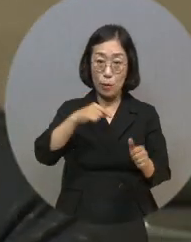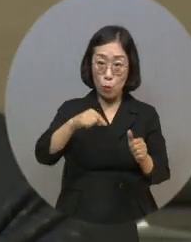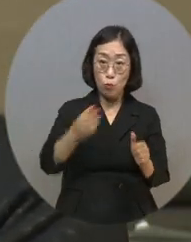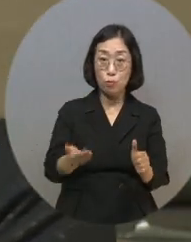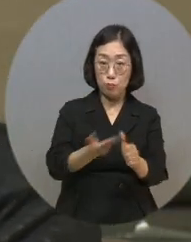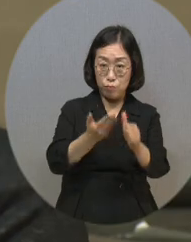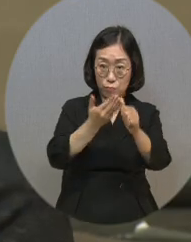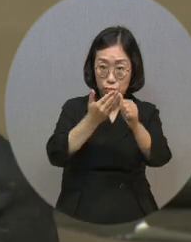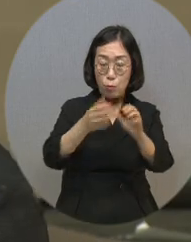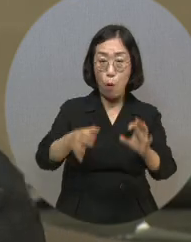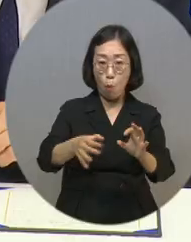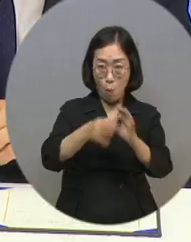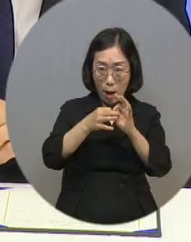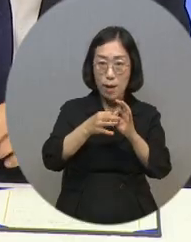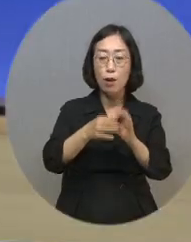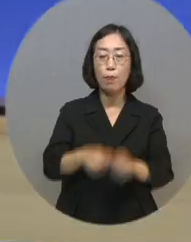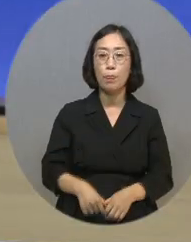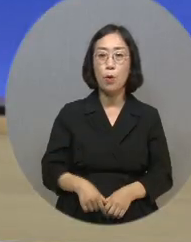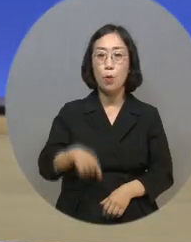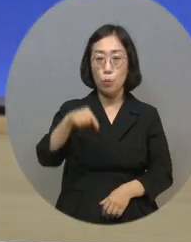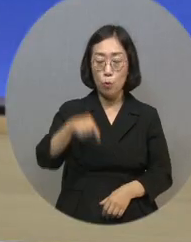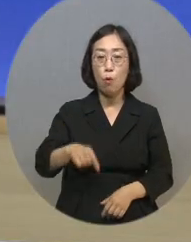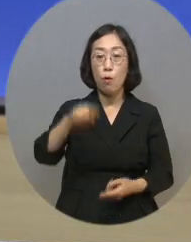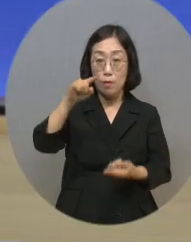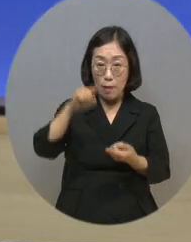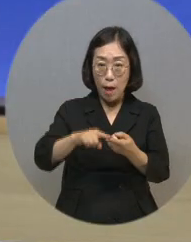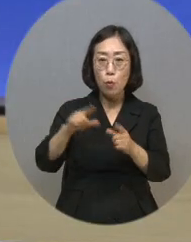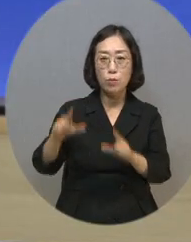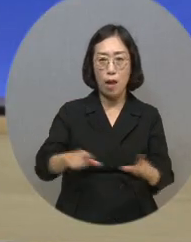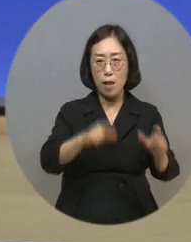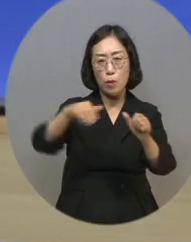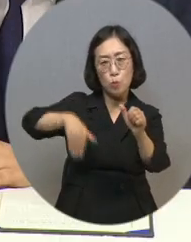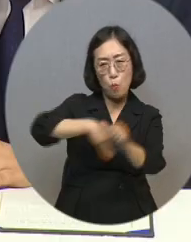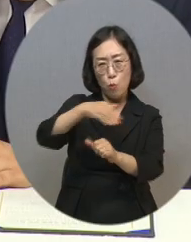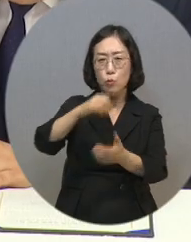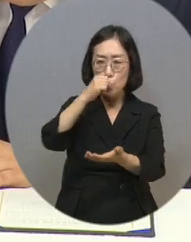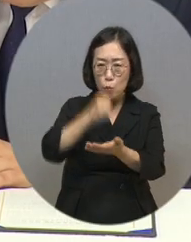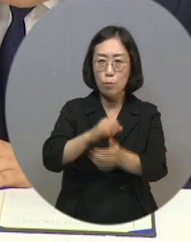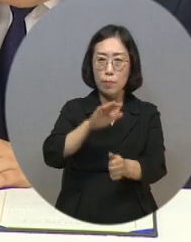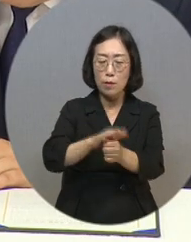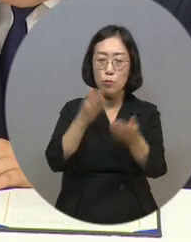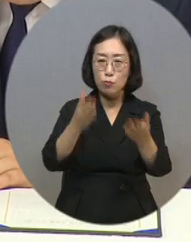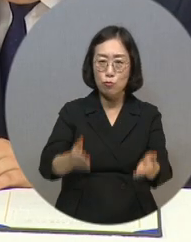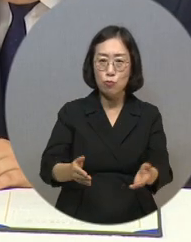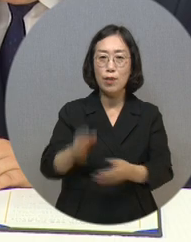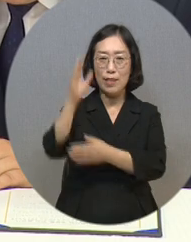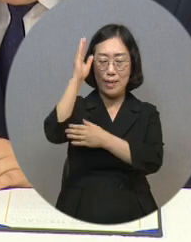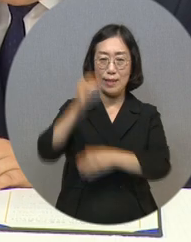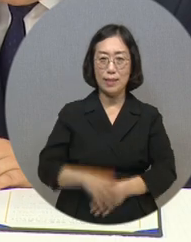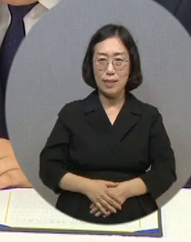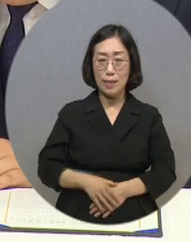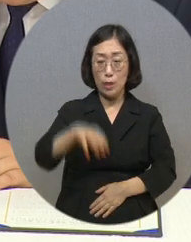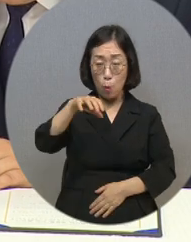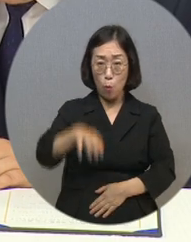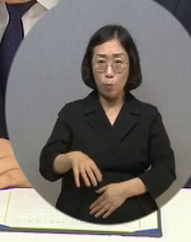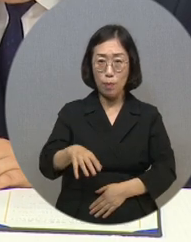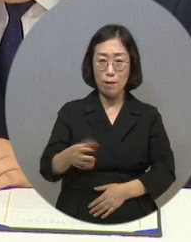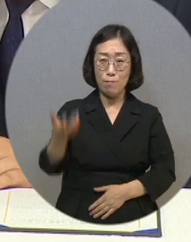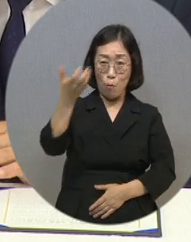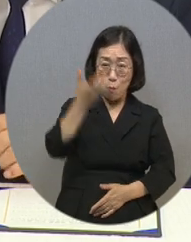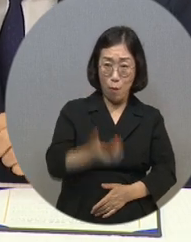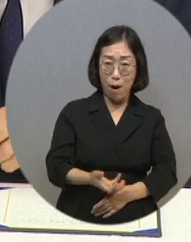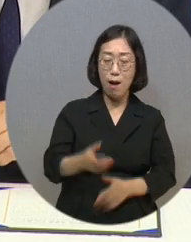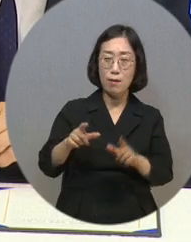대해 발표했습니다. 이에 김대중 전라남도 교육감은 지역에 정주시키기 위해 새로운 지역